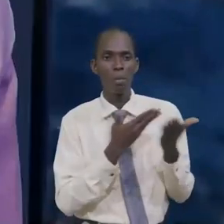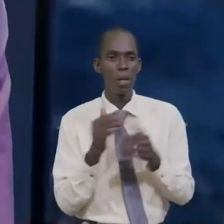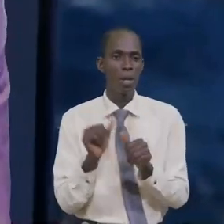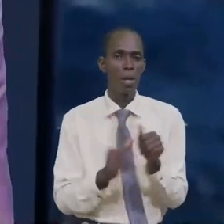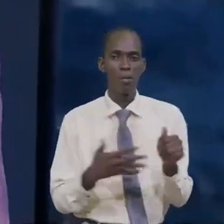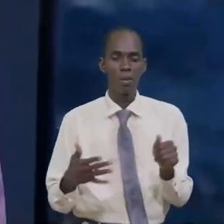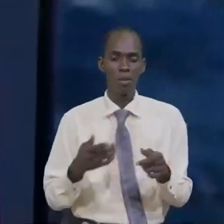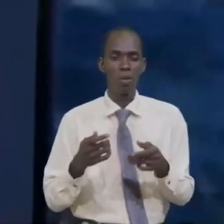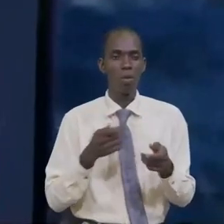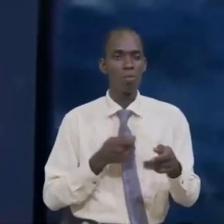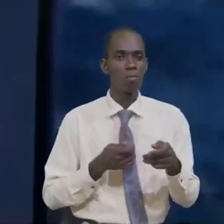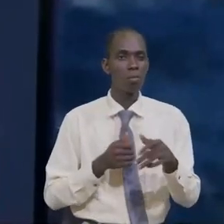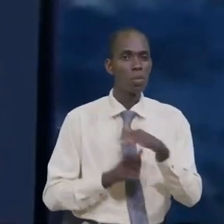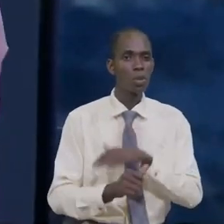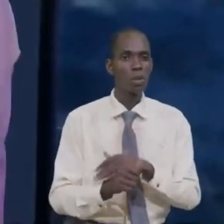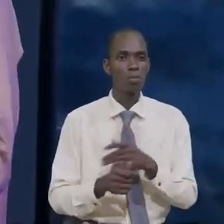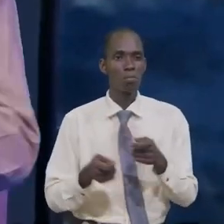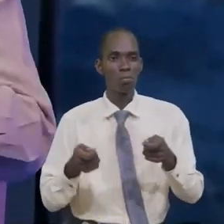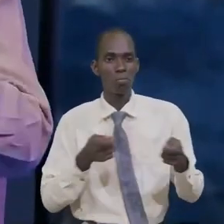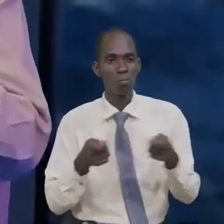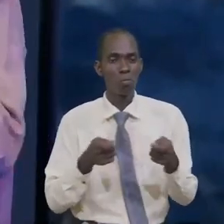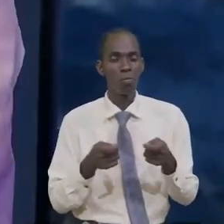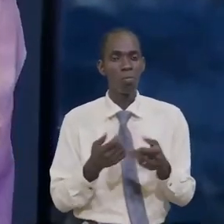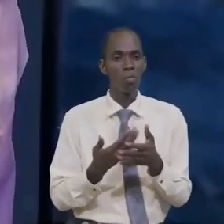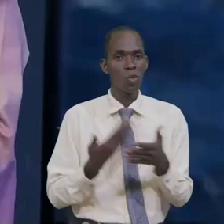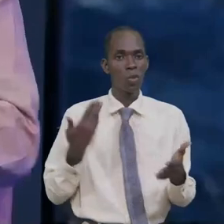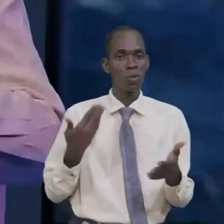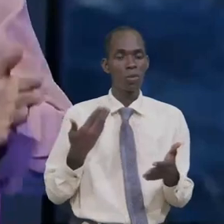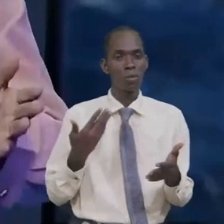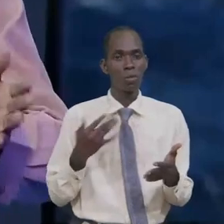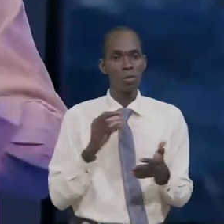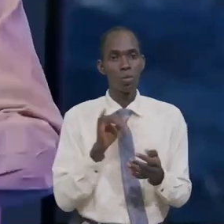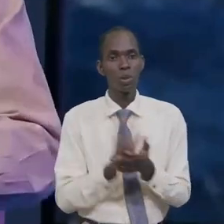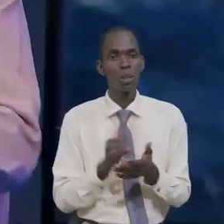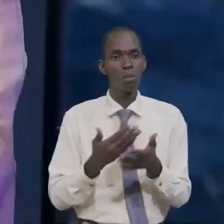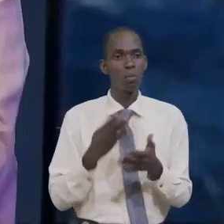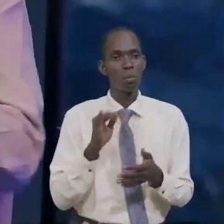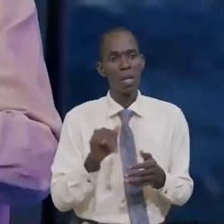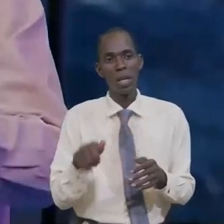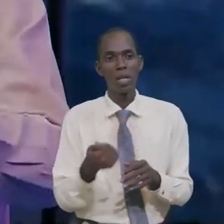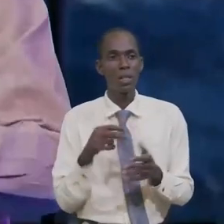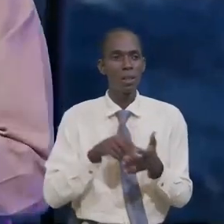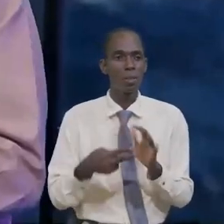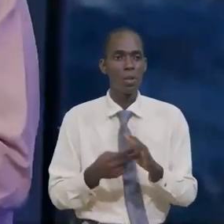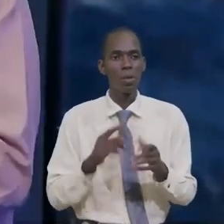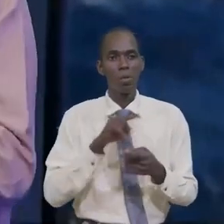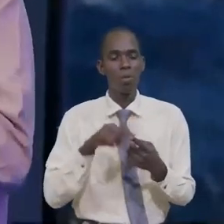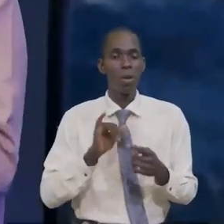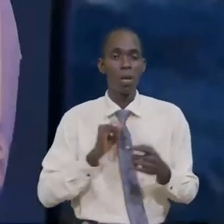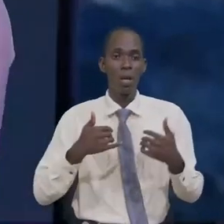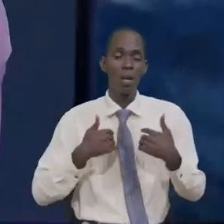pour un sujet-t-il toute chose pour que lorsque j'aurai prochaine aux autres moi-même